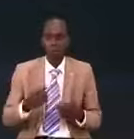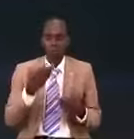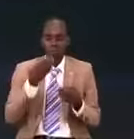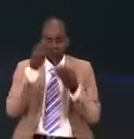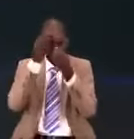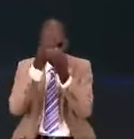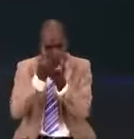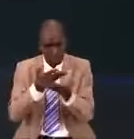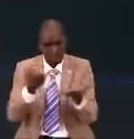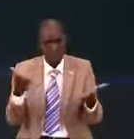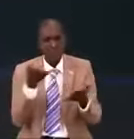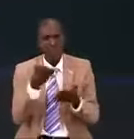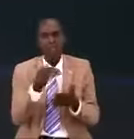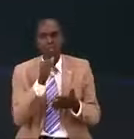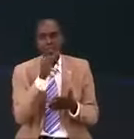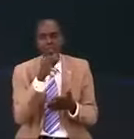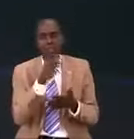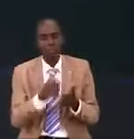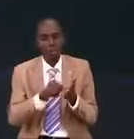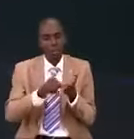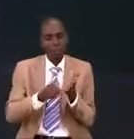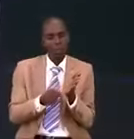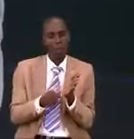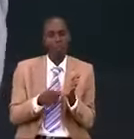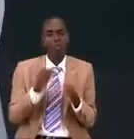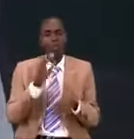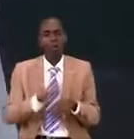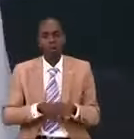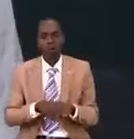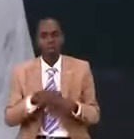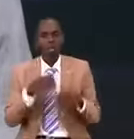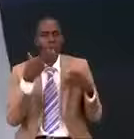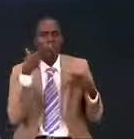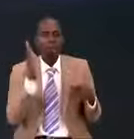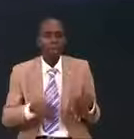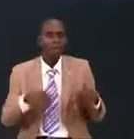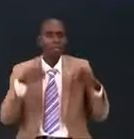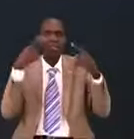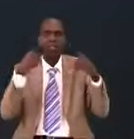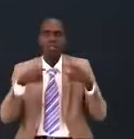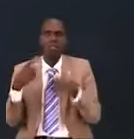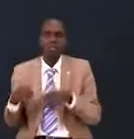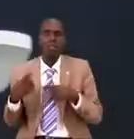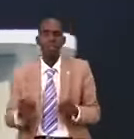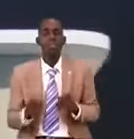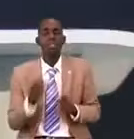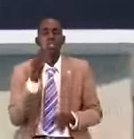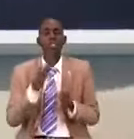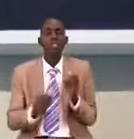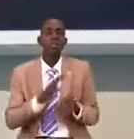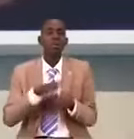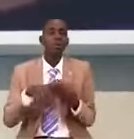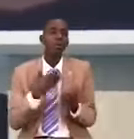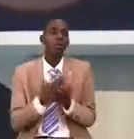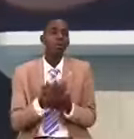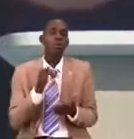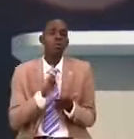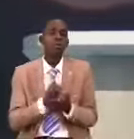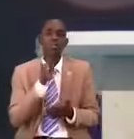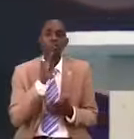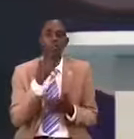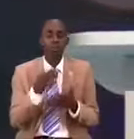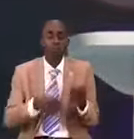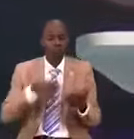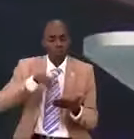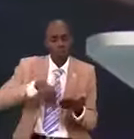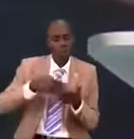associer cela si c'est ça que toi et c'est avec ça toi tu dors et ce n'est pas possible que tu es le courage si au cours de la